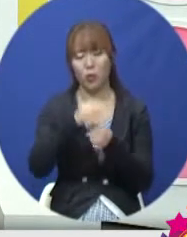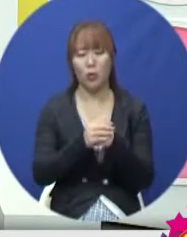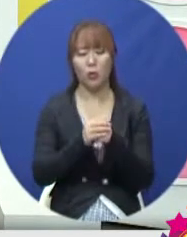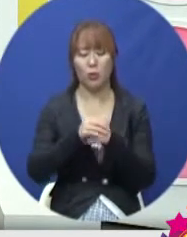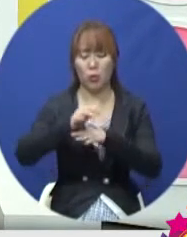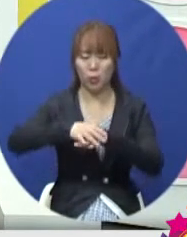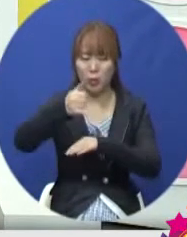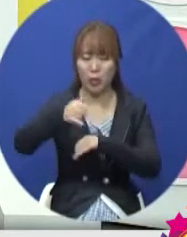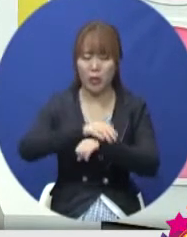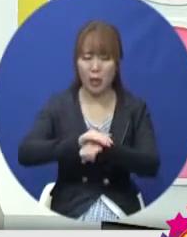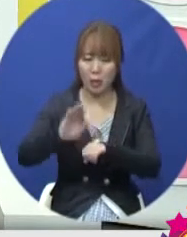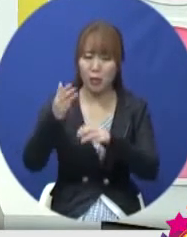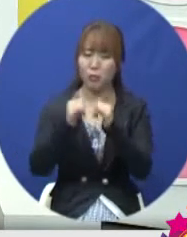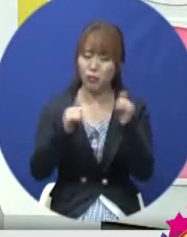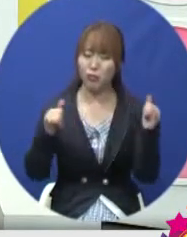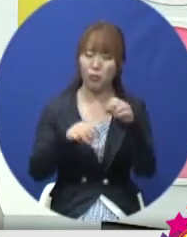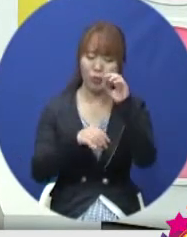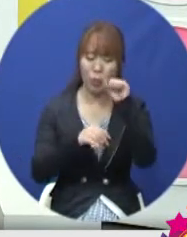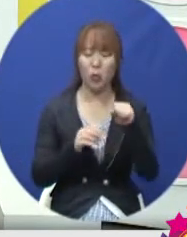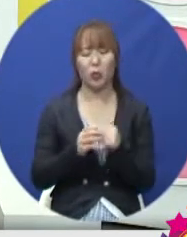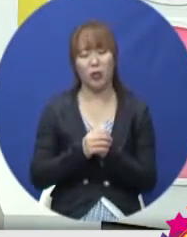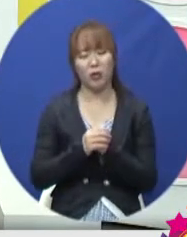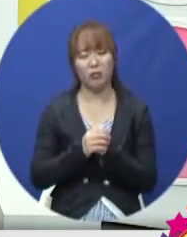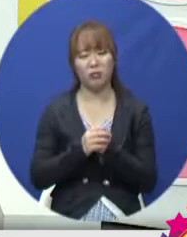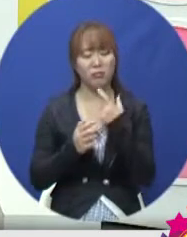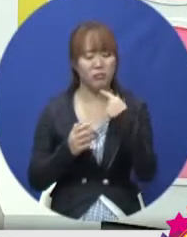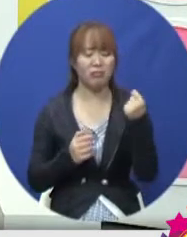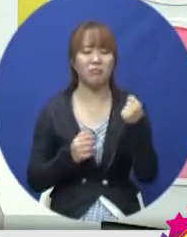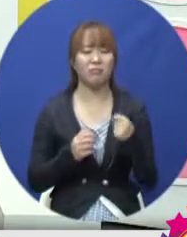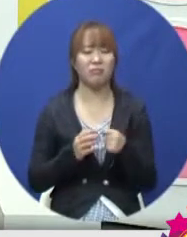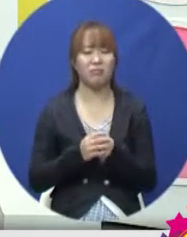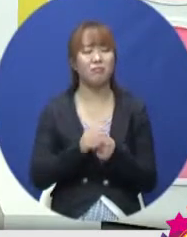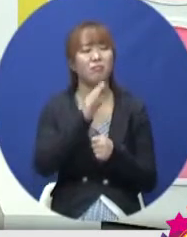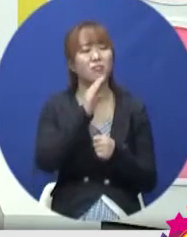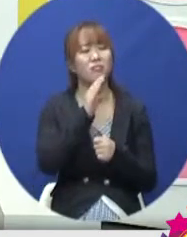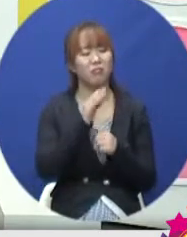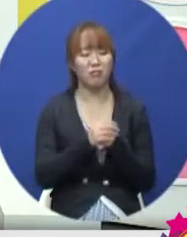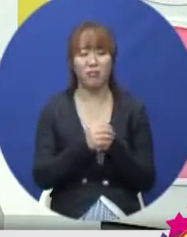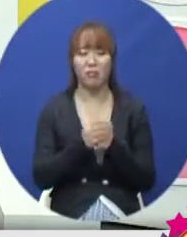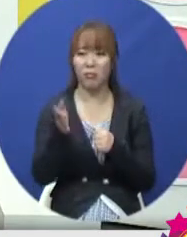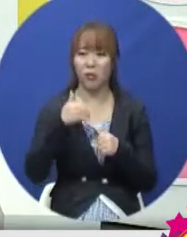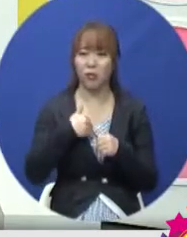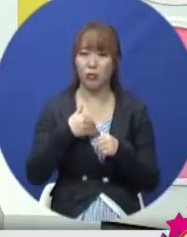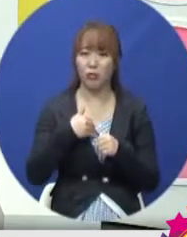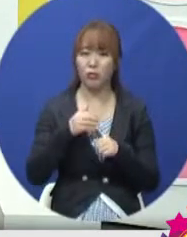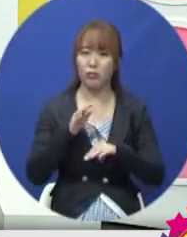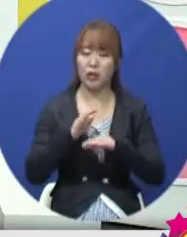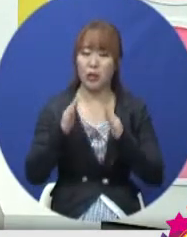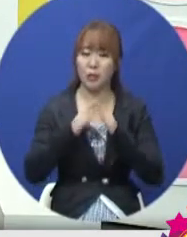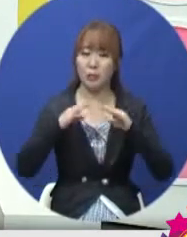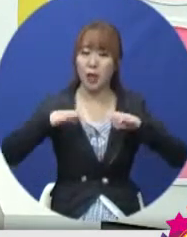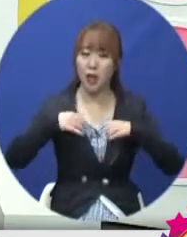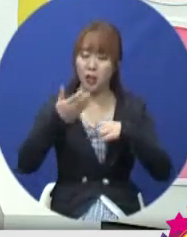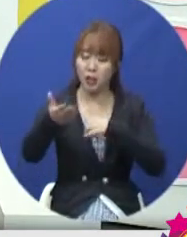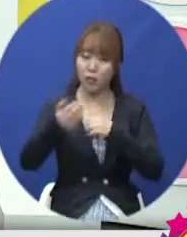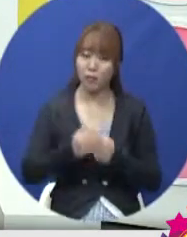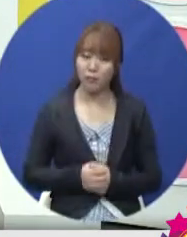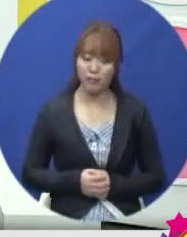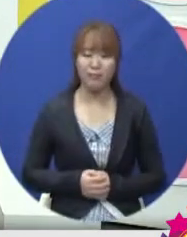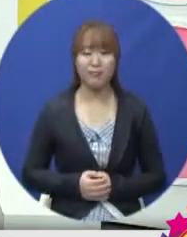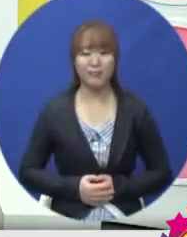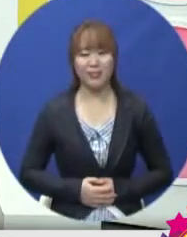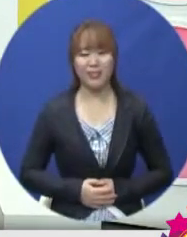농사도 잘 되는 분들도 좋고 그러잖아요. 그렇죠. 맞아요. 우리 집 자랑 한번 해볼까요? 예, 네, 하세요, 하세요,